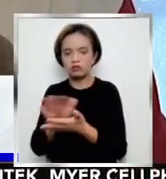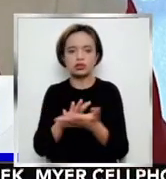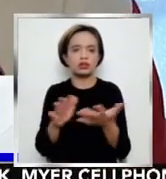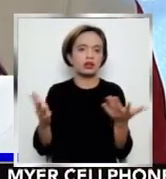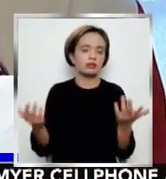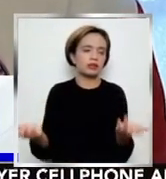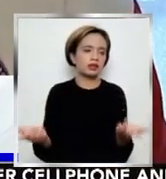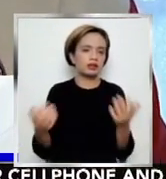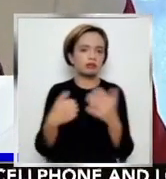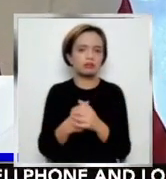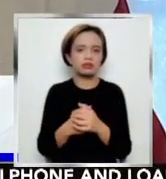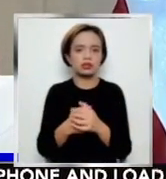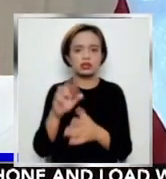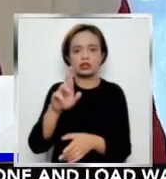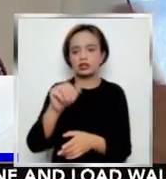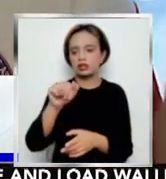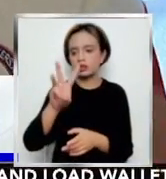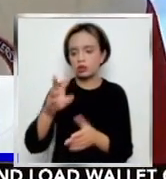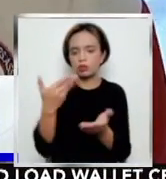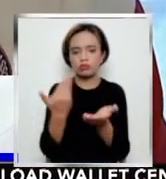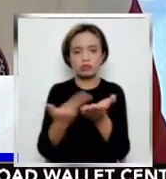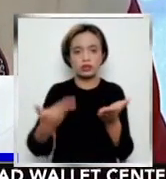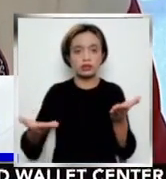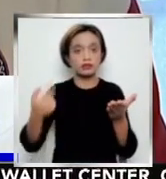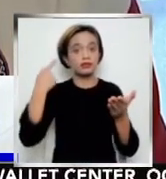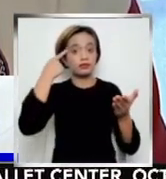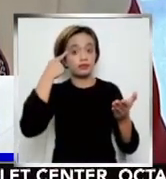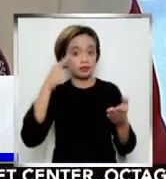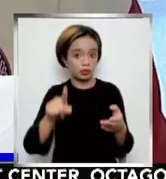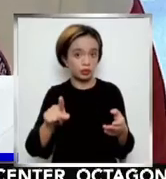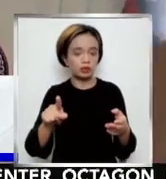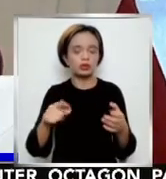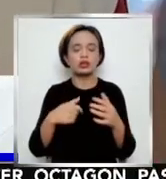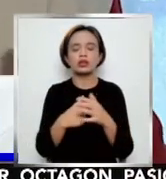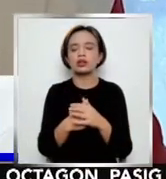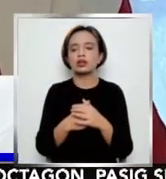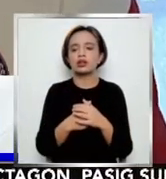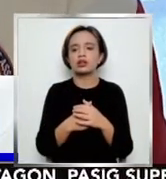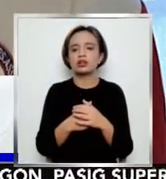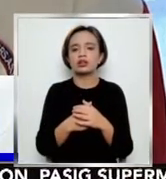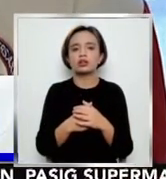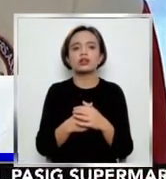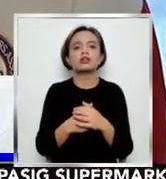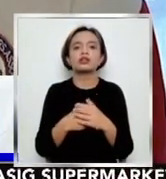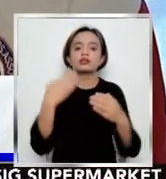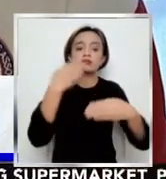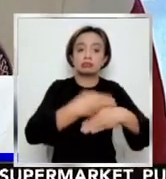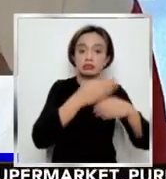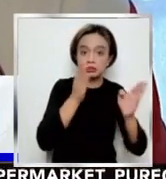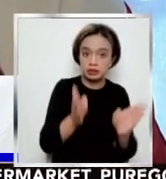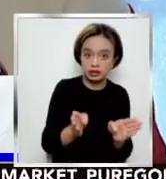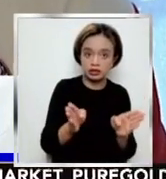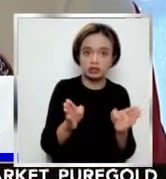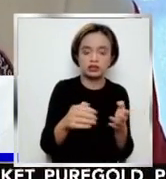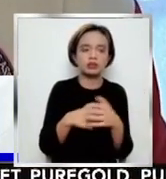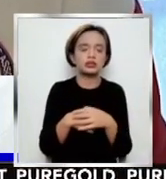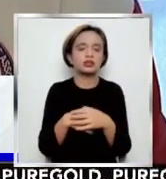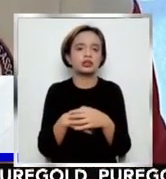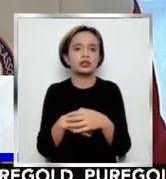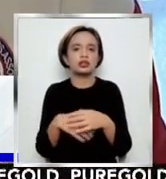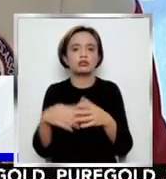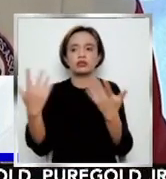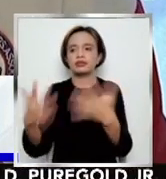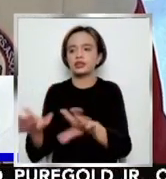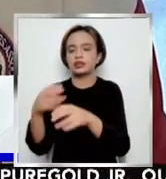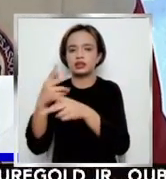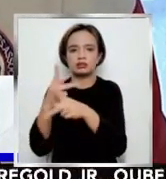raw materials para sa ating PESA zone, mga balikbayan boxes, mga finished products, halo-halo